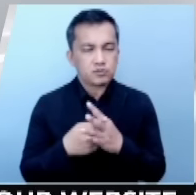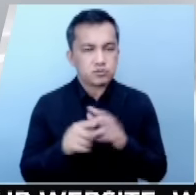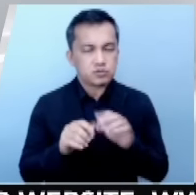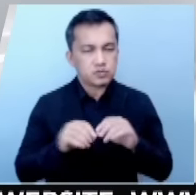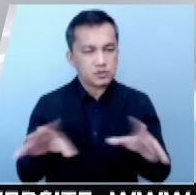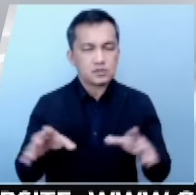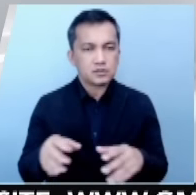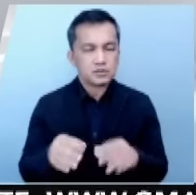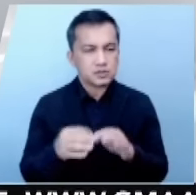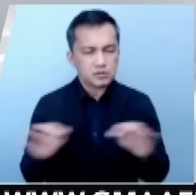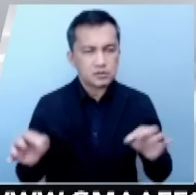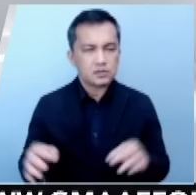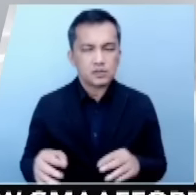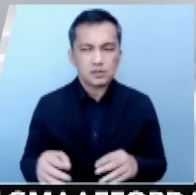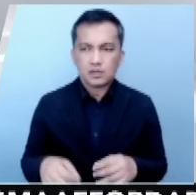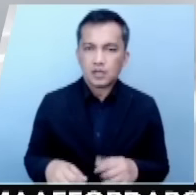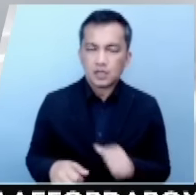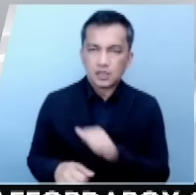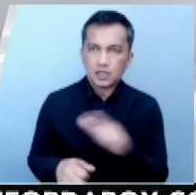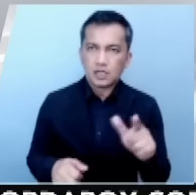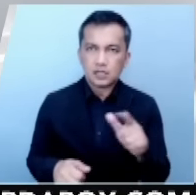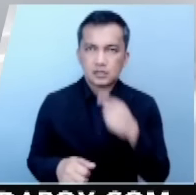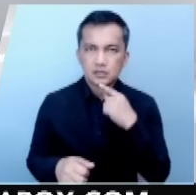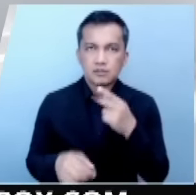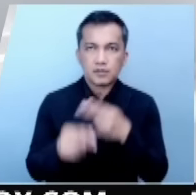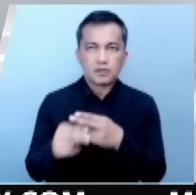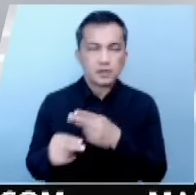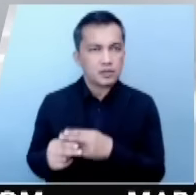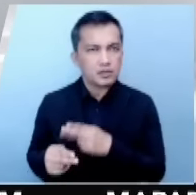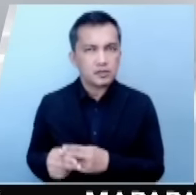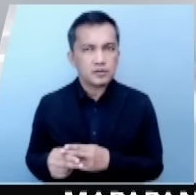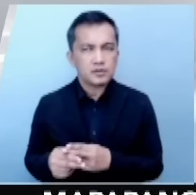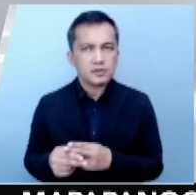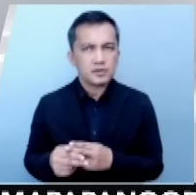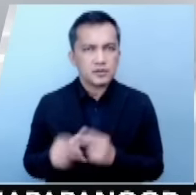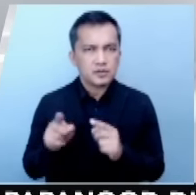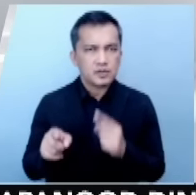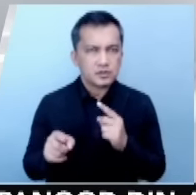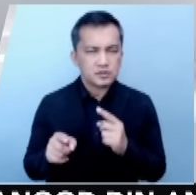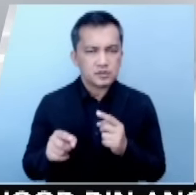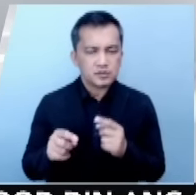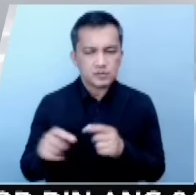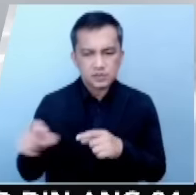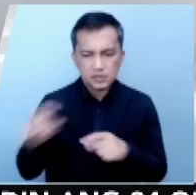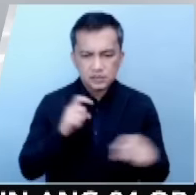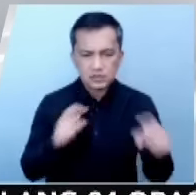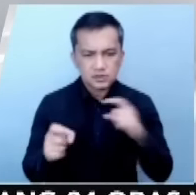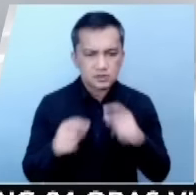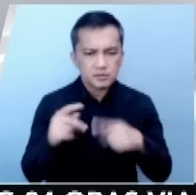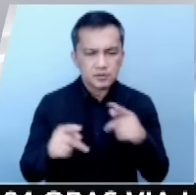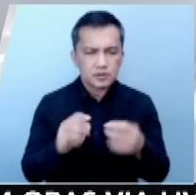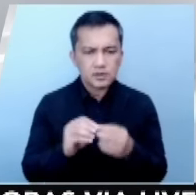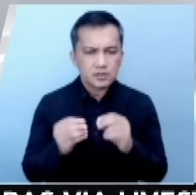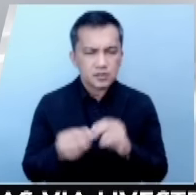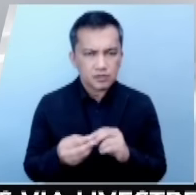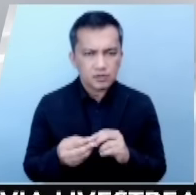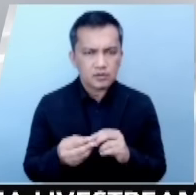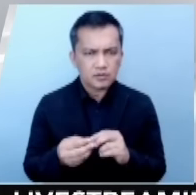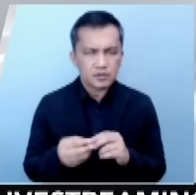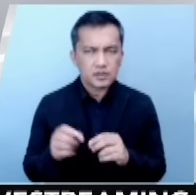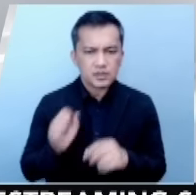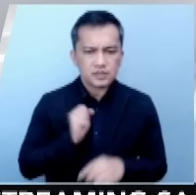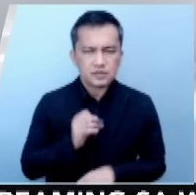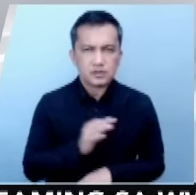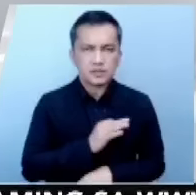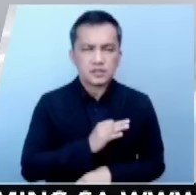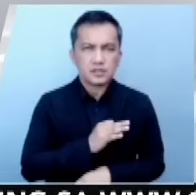ng staff niya, yung mga pangalan, na nagtetext sa mga tao, tapos yung mga numbers, mga staff ng Speaker.